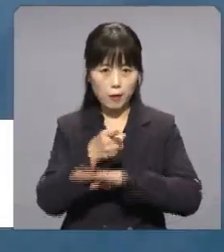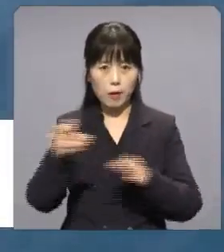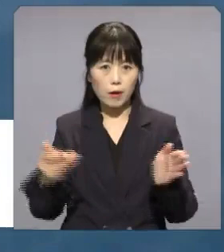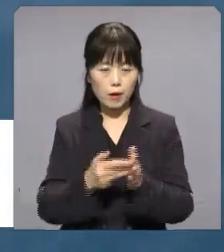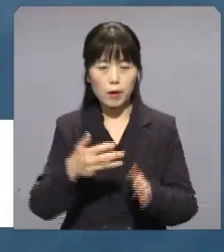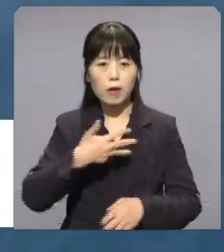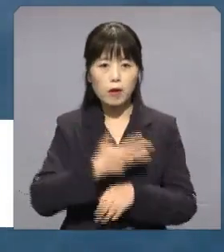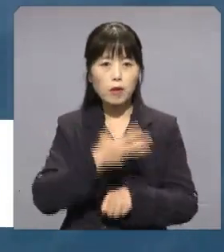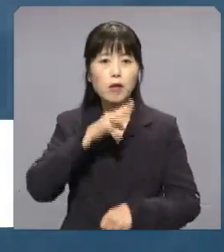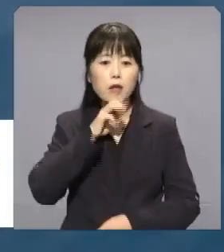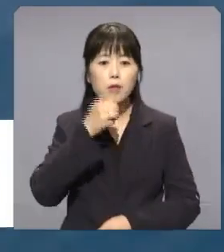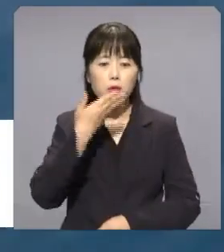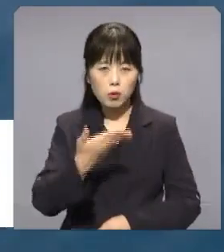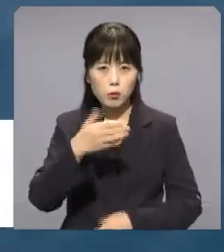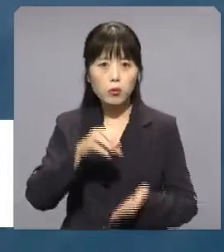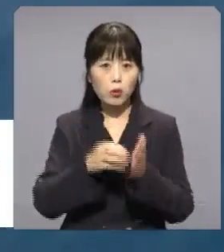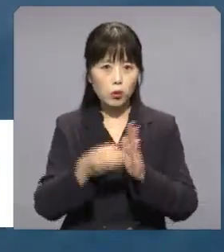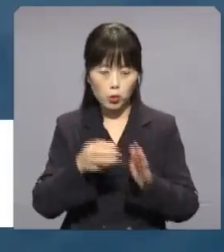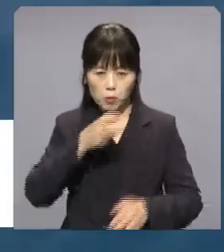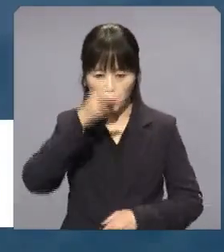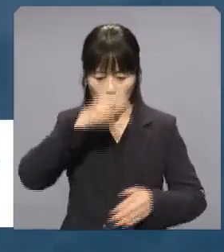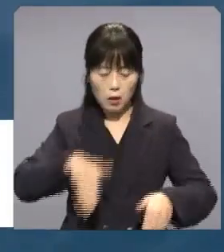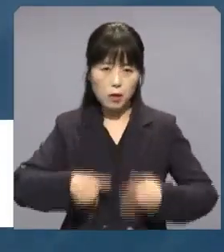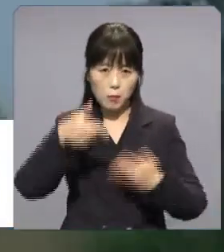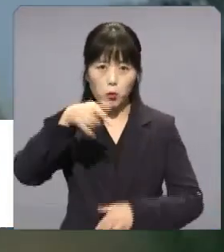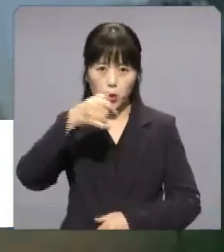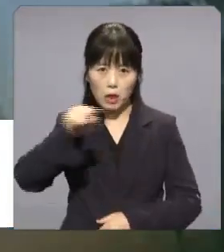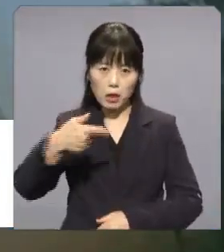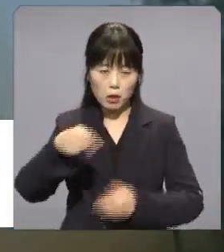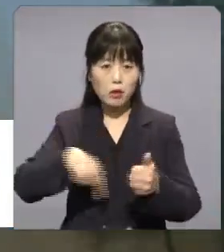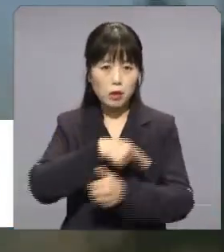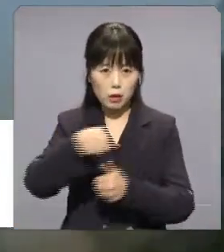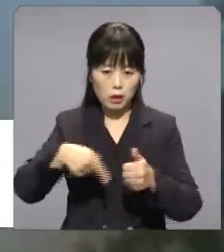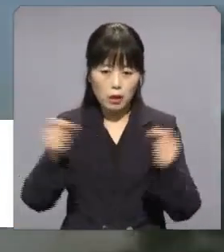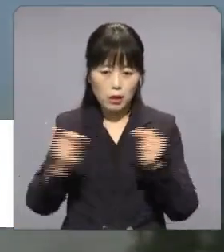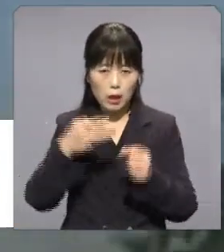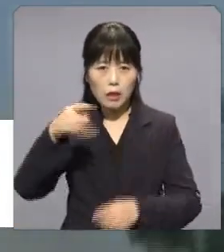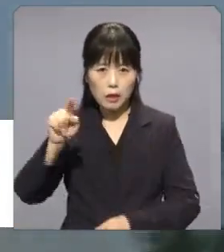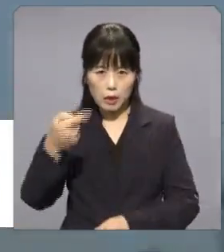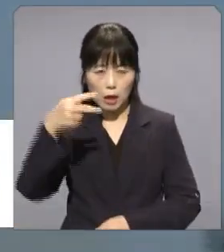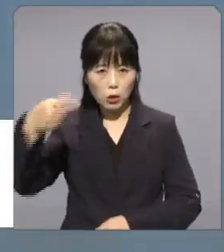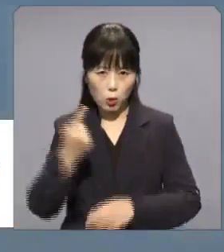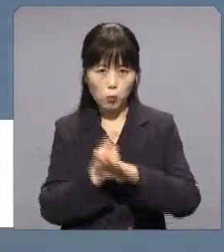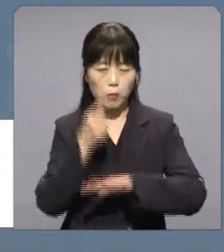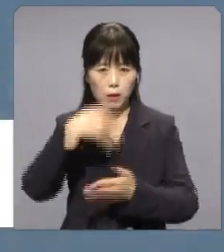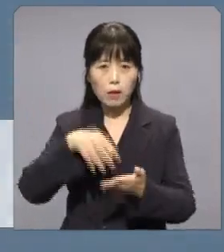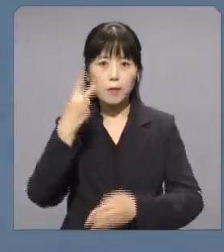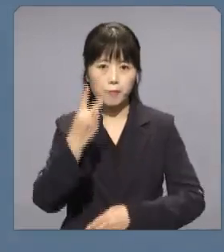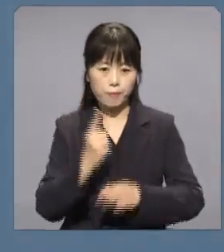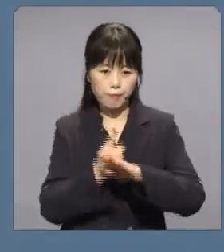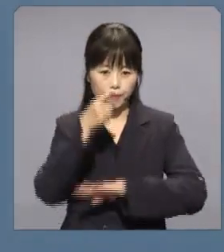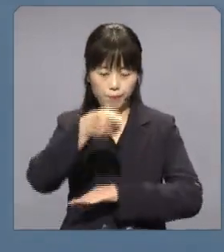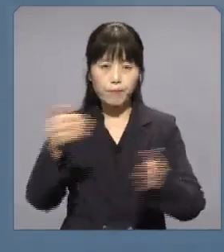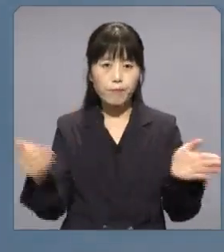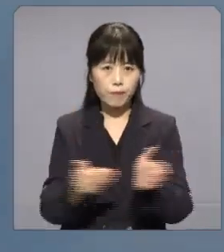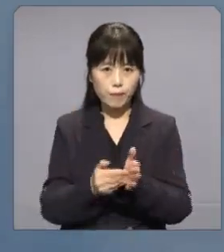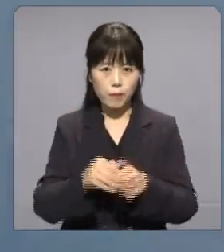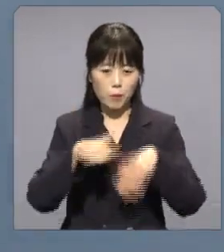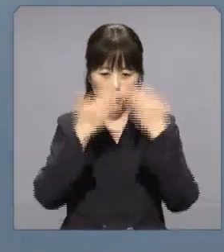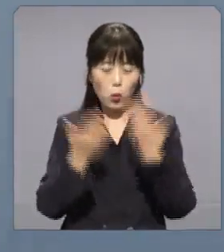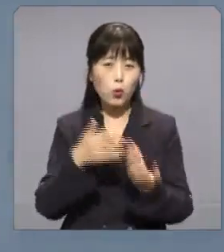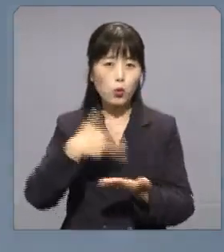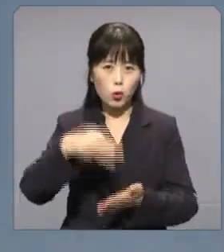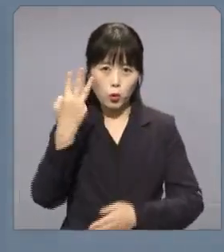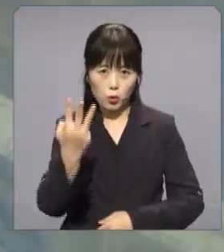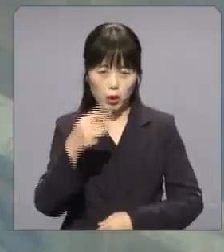8시 39분쯤엔 평안남도 개천 일대에서 단거리 탄도미사일 두 발도 연이어 쐈습니다. 모두 세